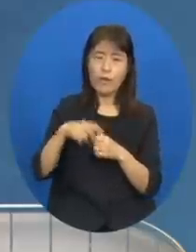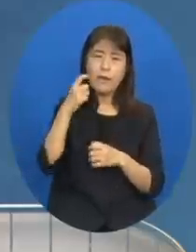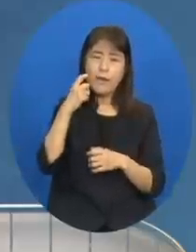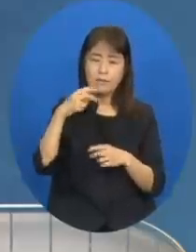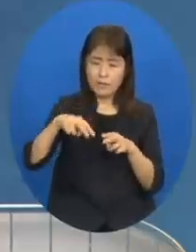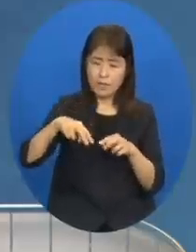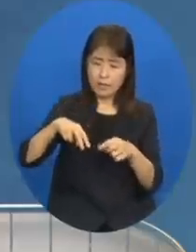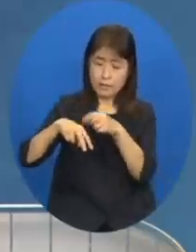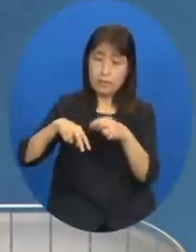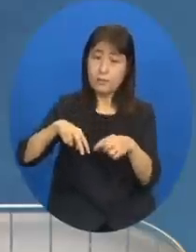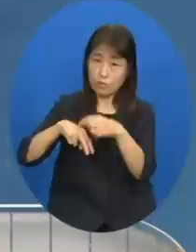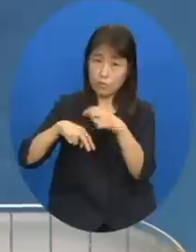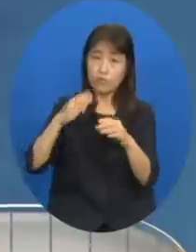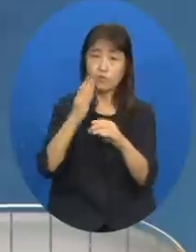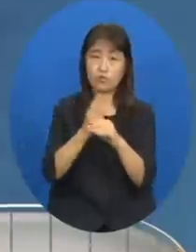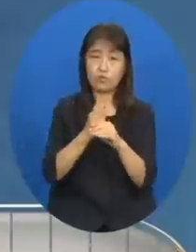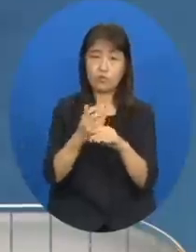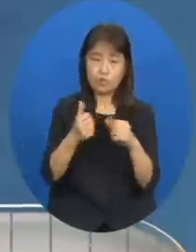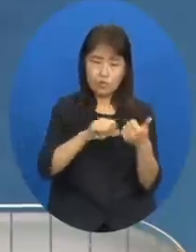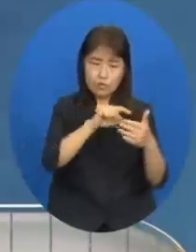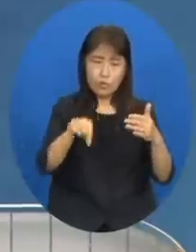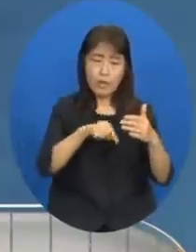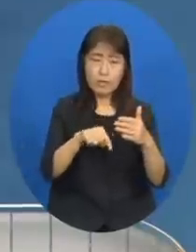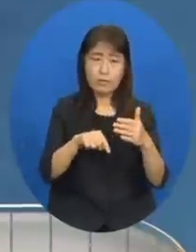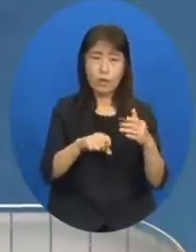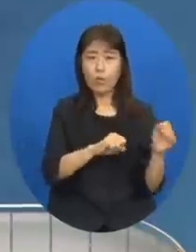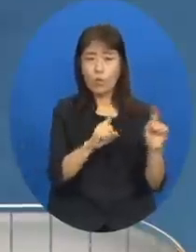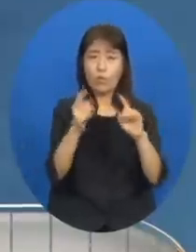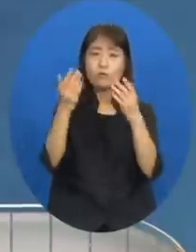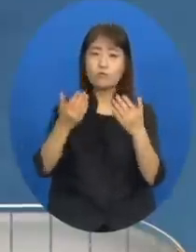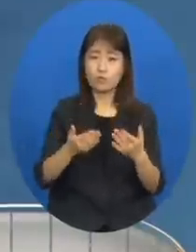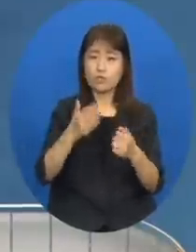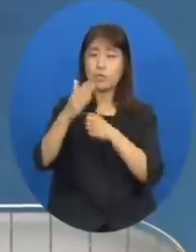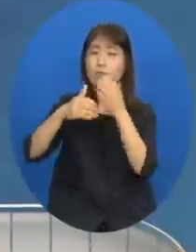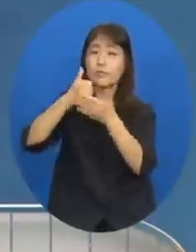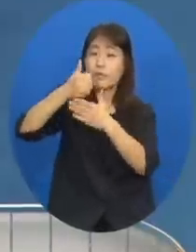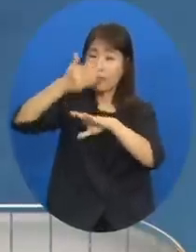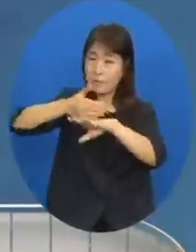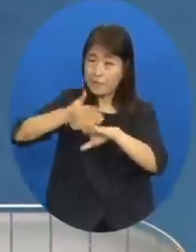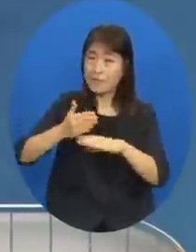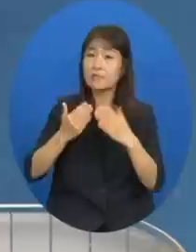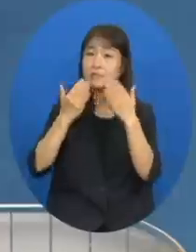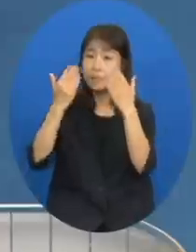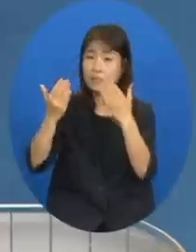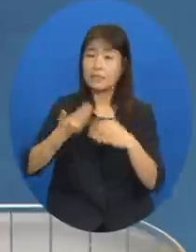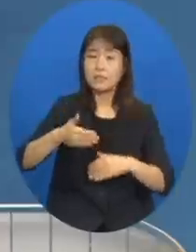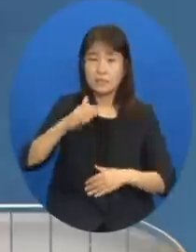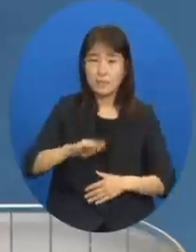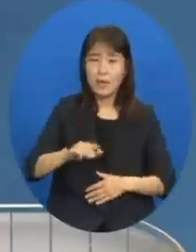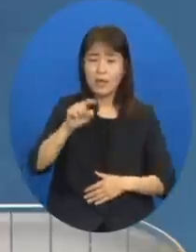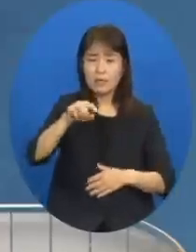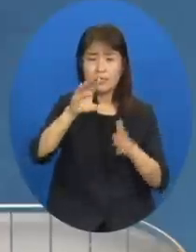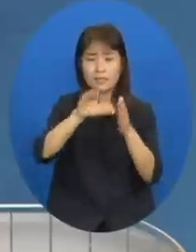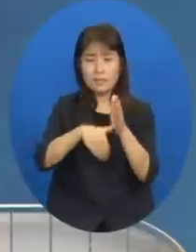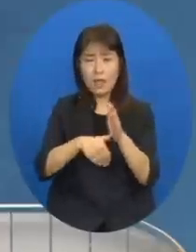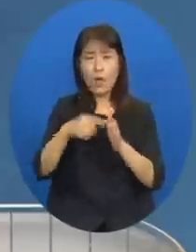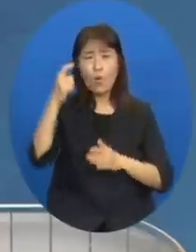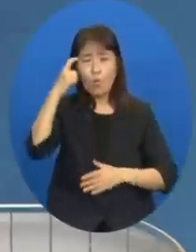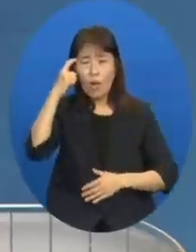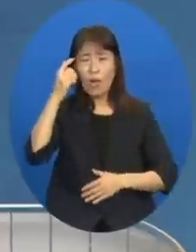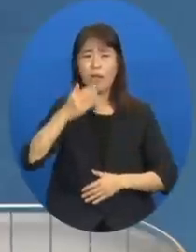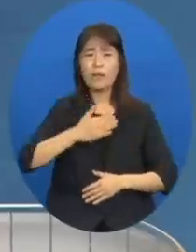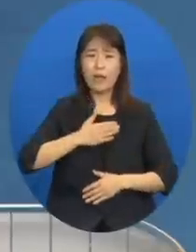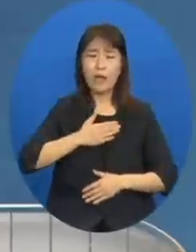있습니다 죽음 가운데 살려주신 하나님께 감사하면서도 그때 왜 저를